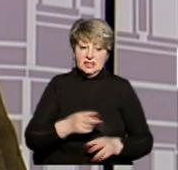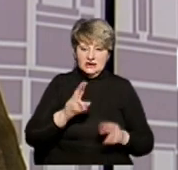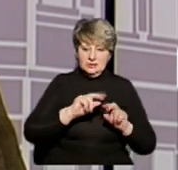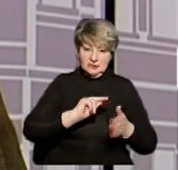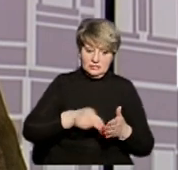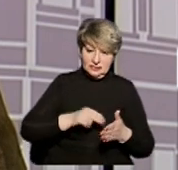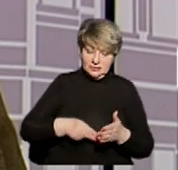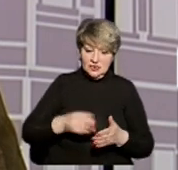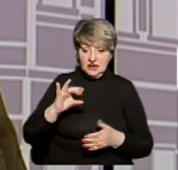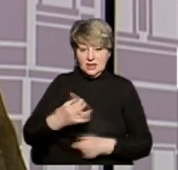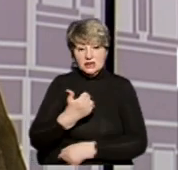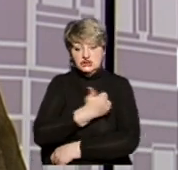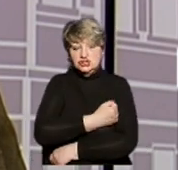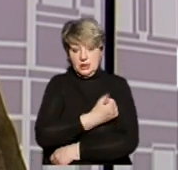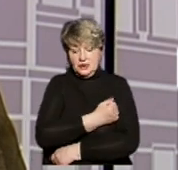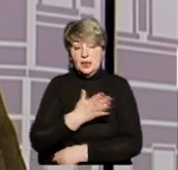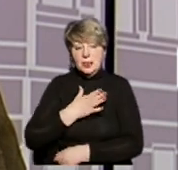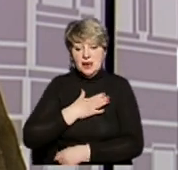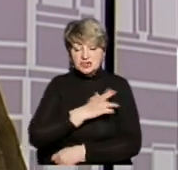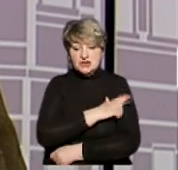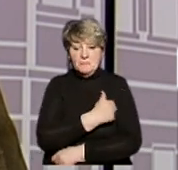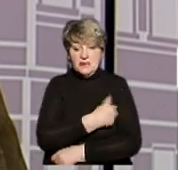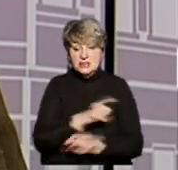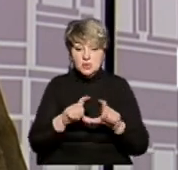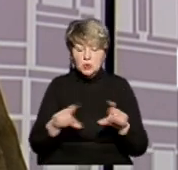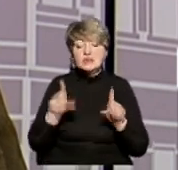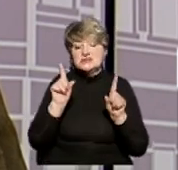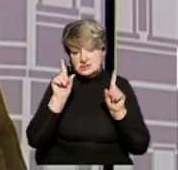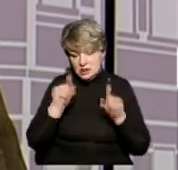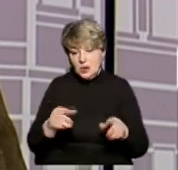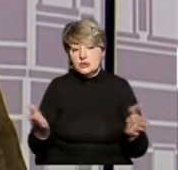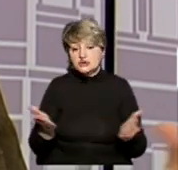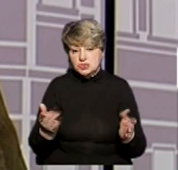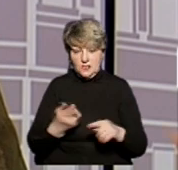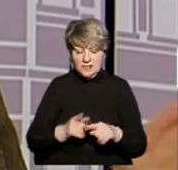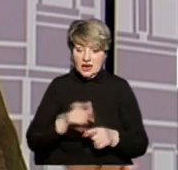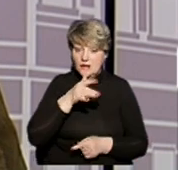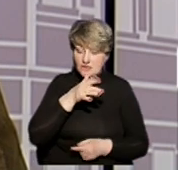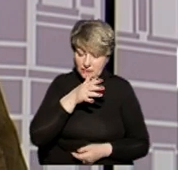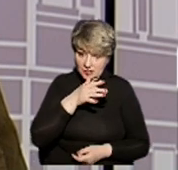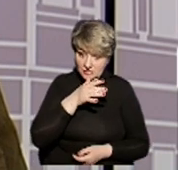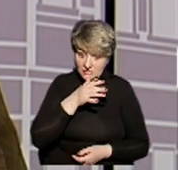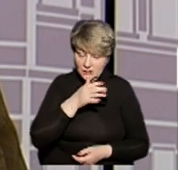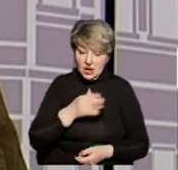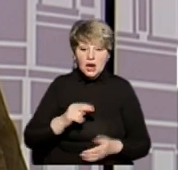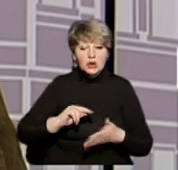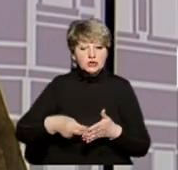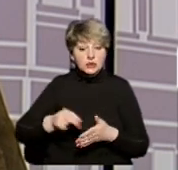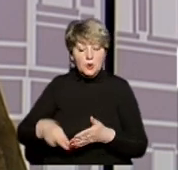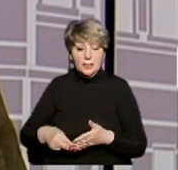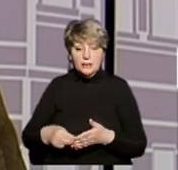і довідку про щеплення. Наші медичні установи знають про те, що в цей час якраз ці